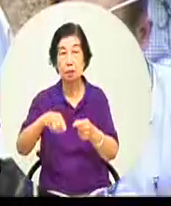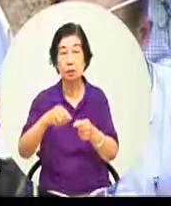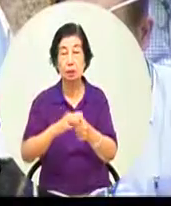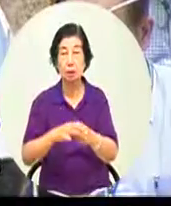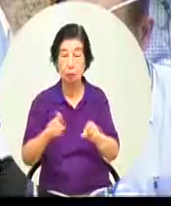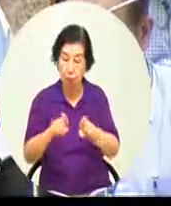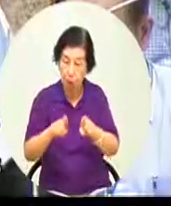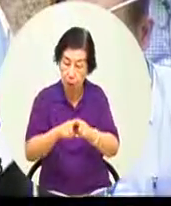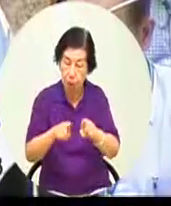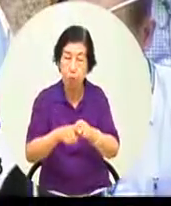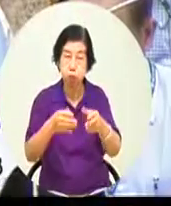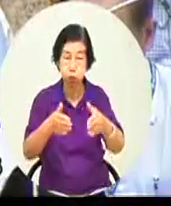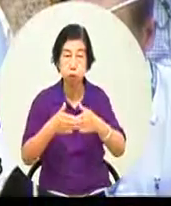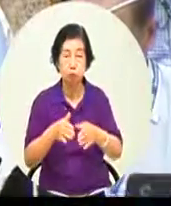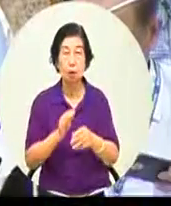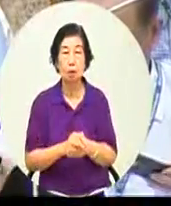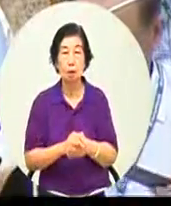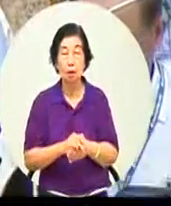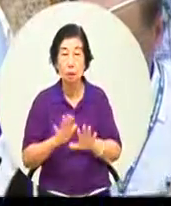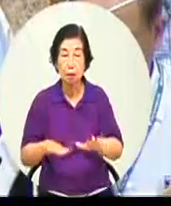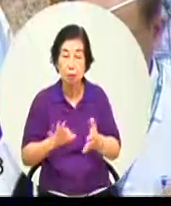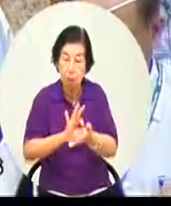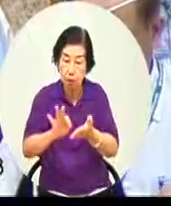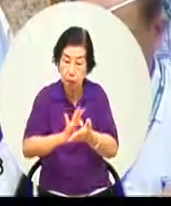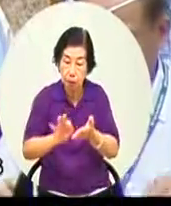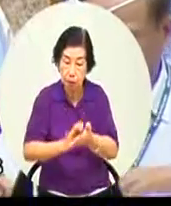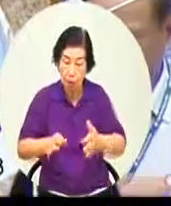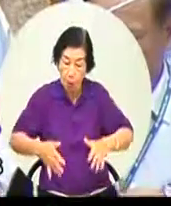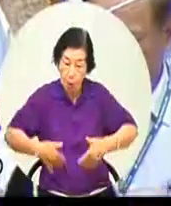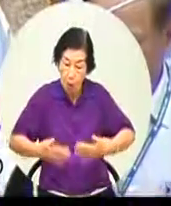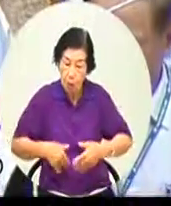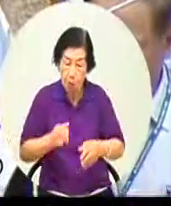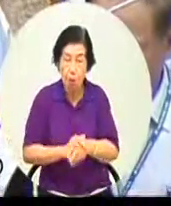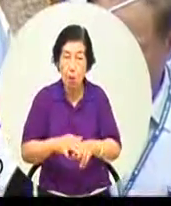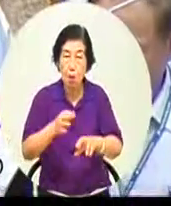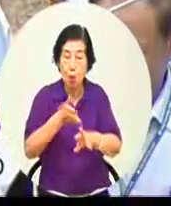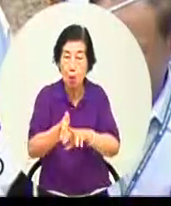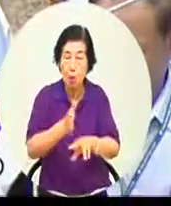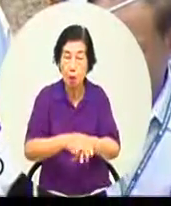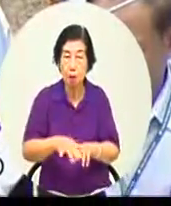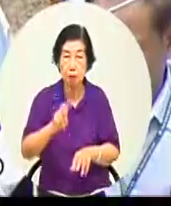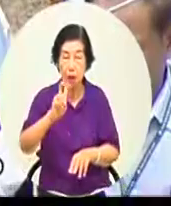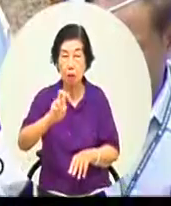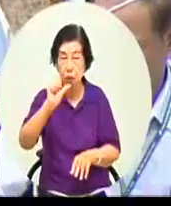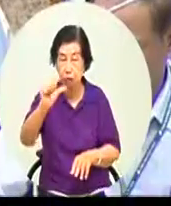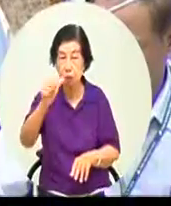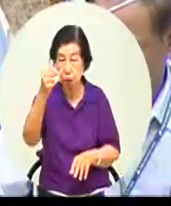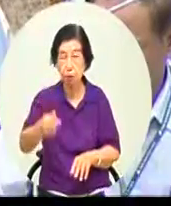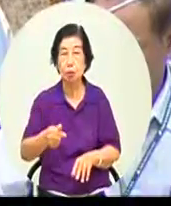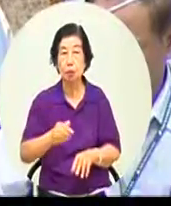我们用在轻轨上面的建设部分25亿，但是土地作价部分已经达到